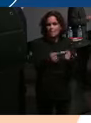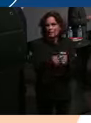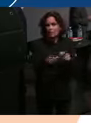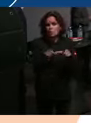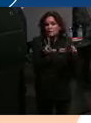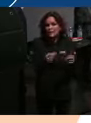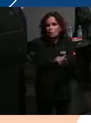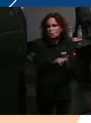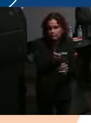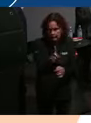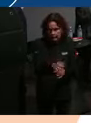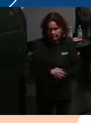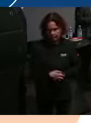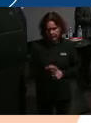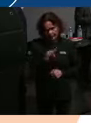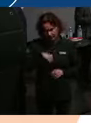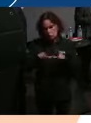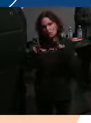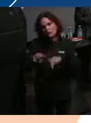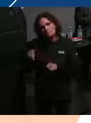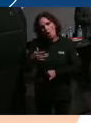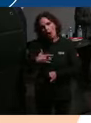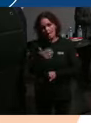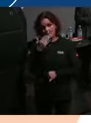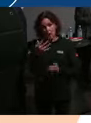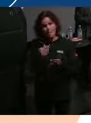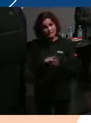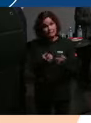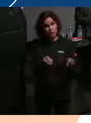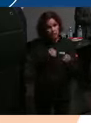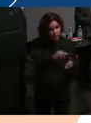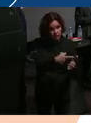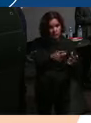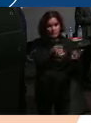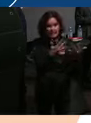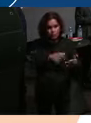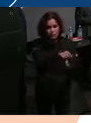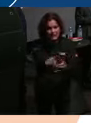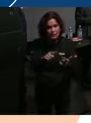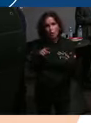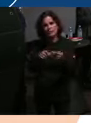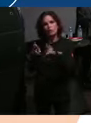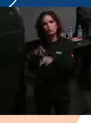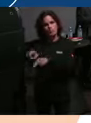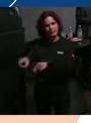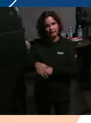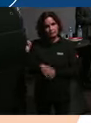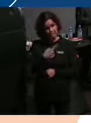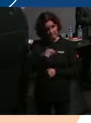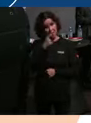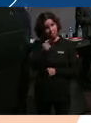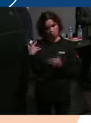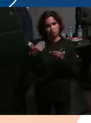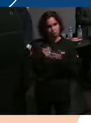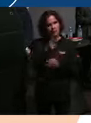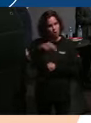skal også ha gunstige priser på kraften, både til industrien og for konsumentene. Det vi vant til I Norge, og vi håper